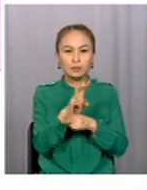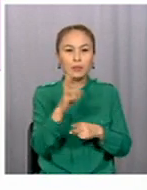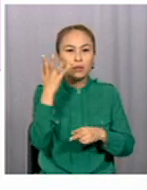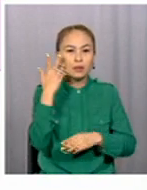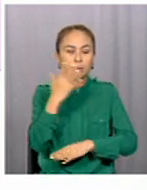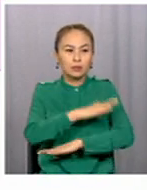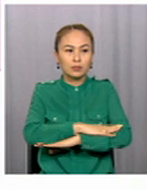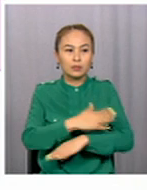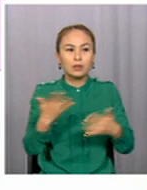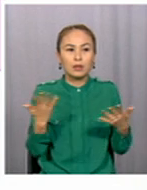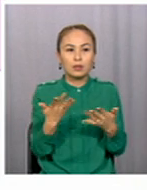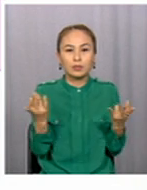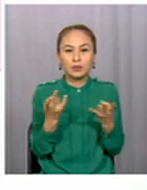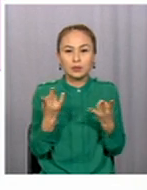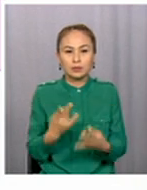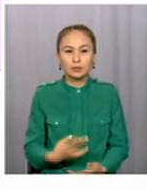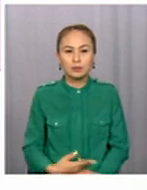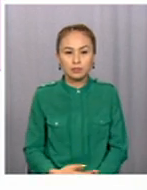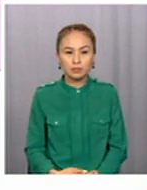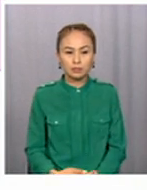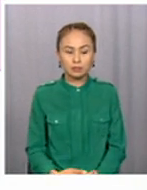керек? Қалай ойлайсыңдар?